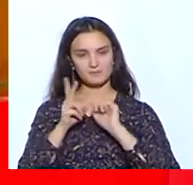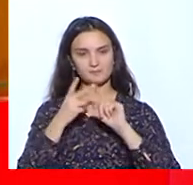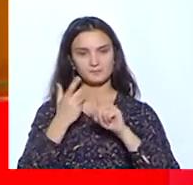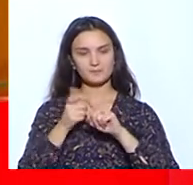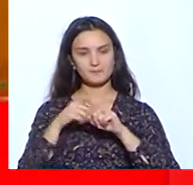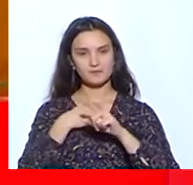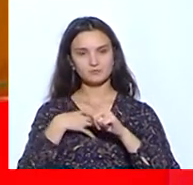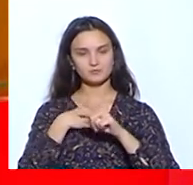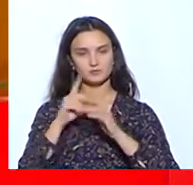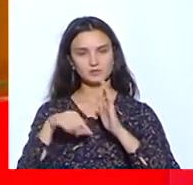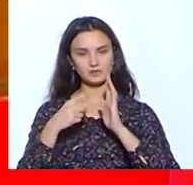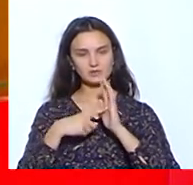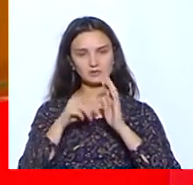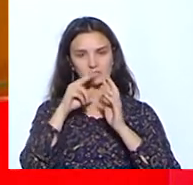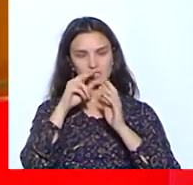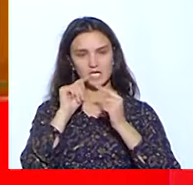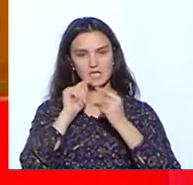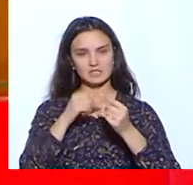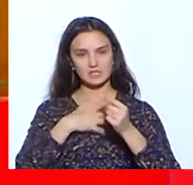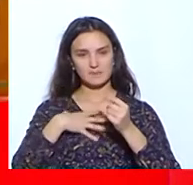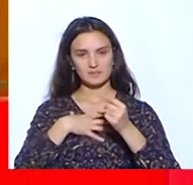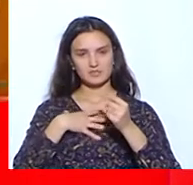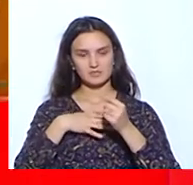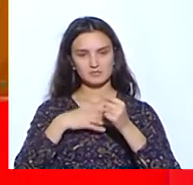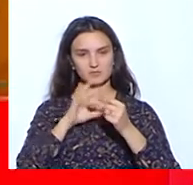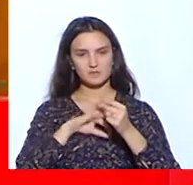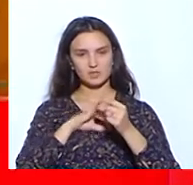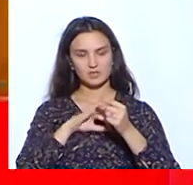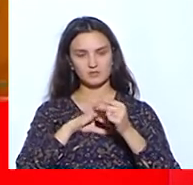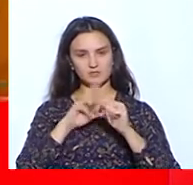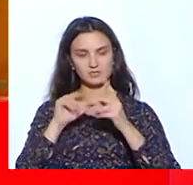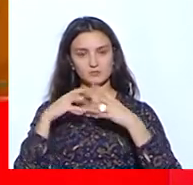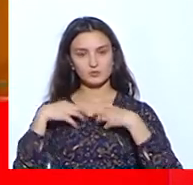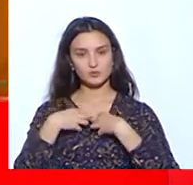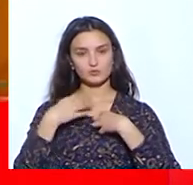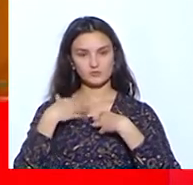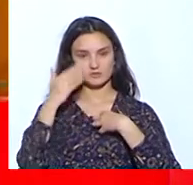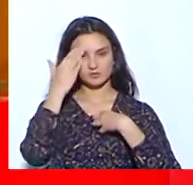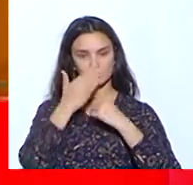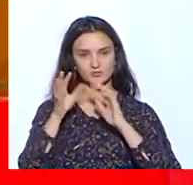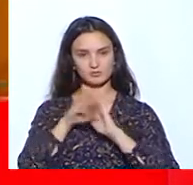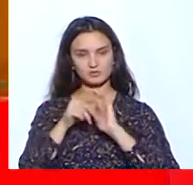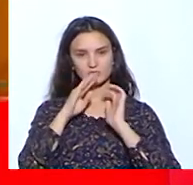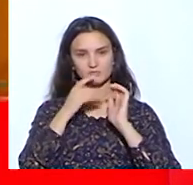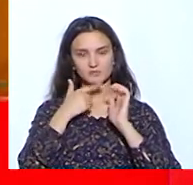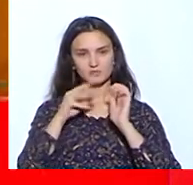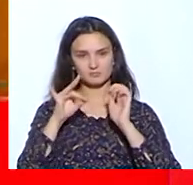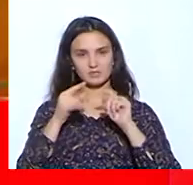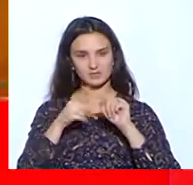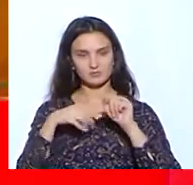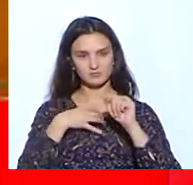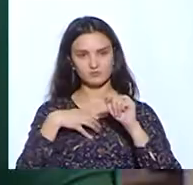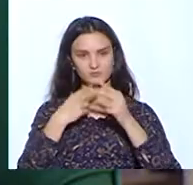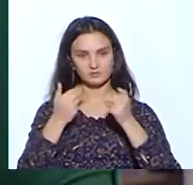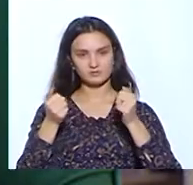ძალიან მნიშვნელოვანი საკითხი არის ანტიდეპრესანტების უკონტროლო გამოყენება. სამწუხაროდ ჩვენ საზოგადოებაში, ქალბატონ მარინა, არ არის ეს